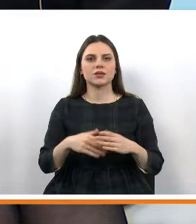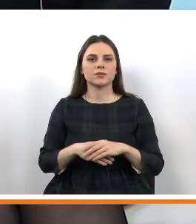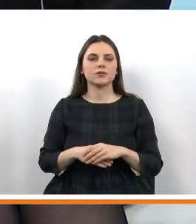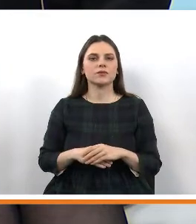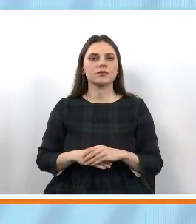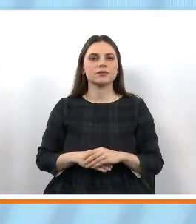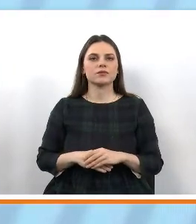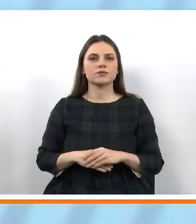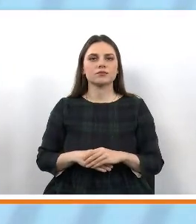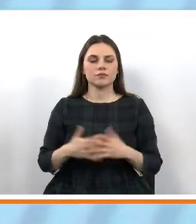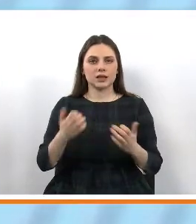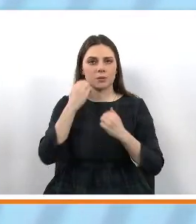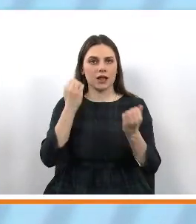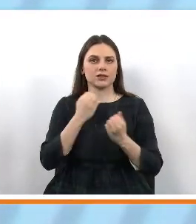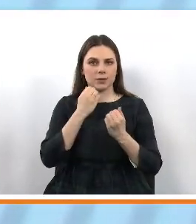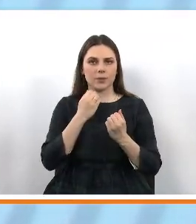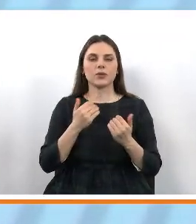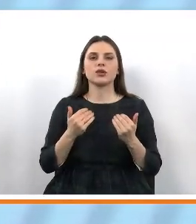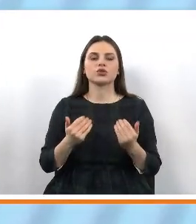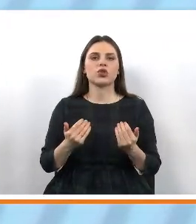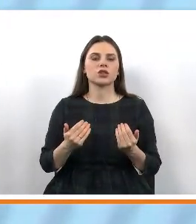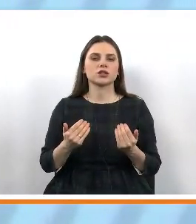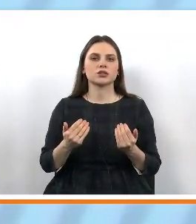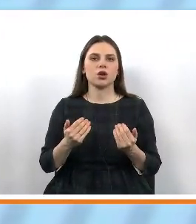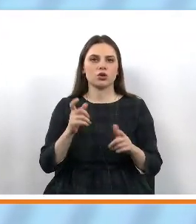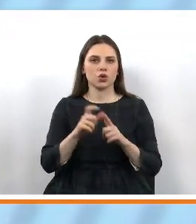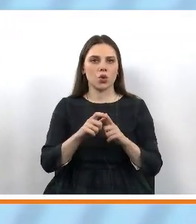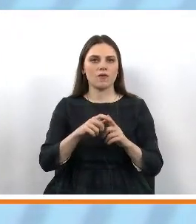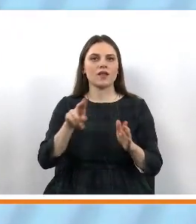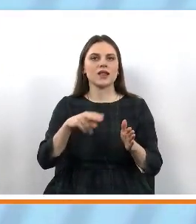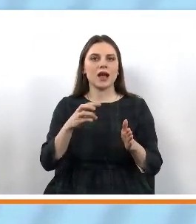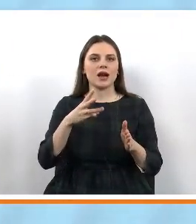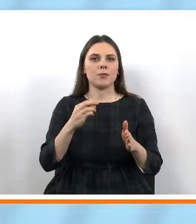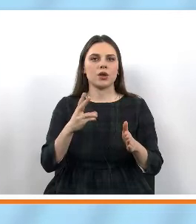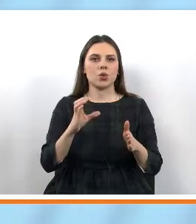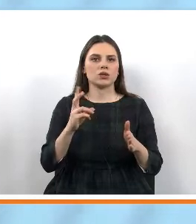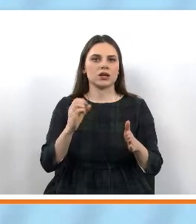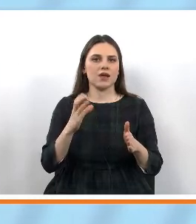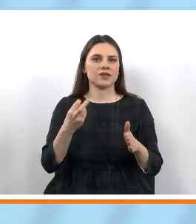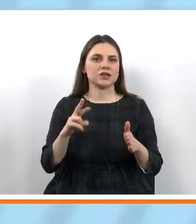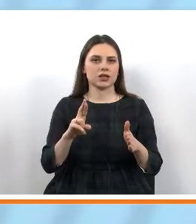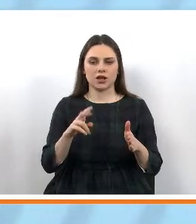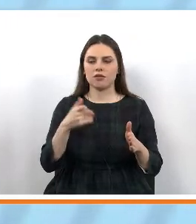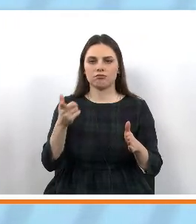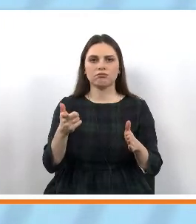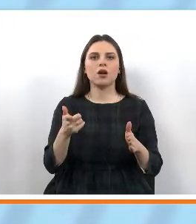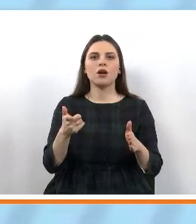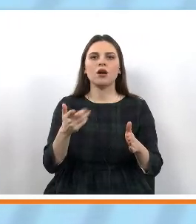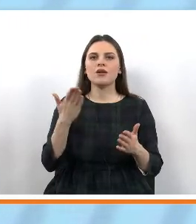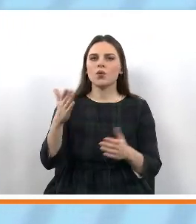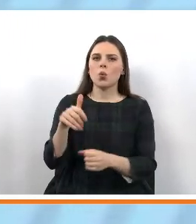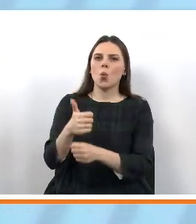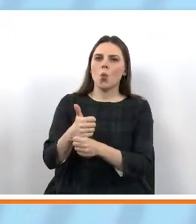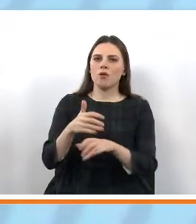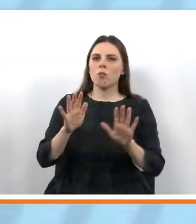возможны. Спасибо. Сейчас мы дадим слово Дарье Милославской, и она нам расскажет роль места целевого капитала в